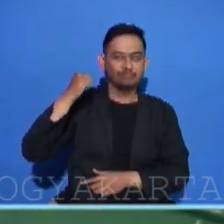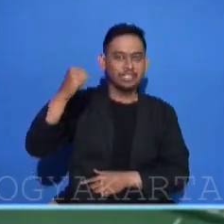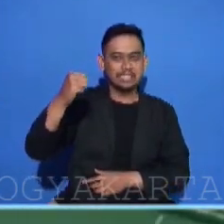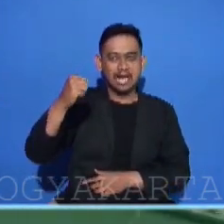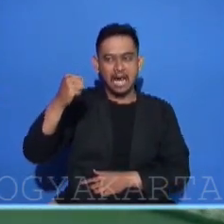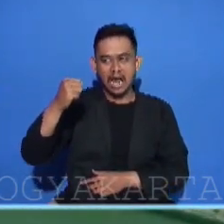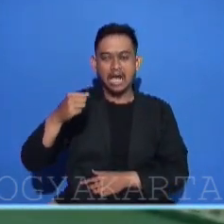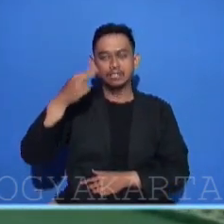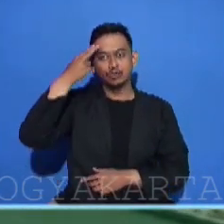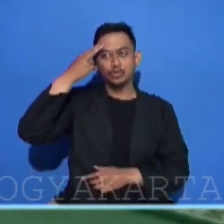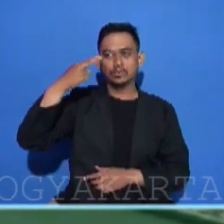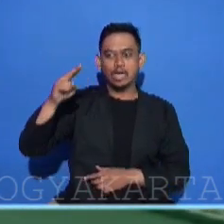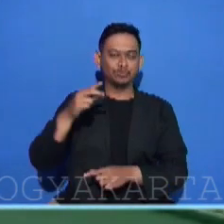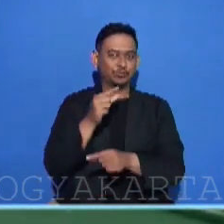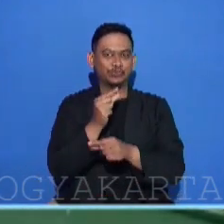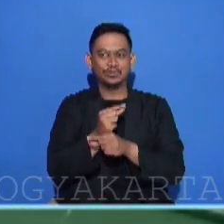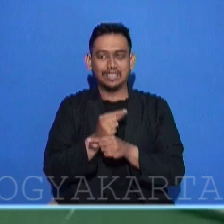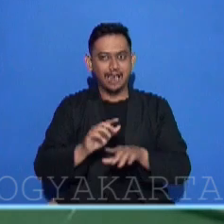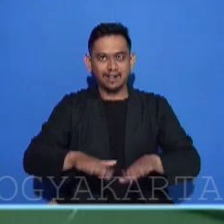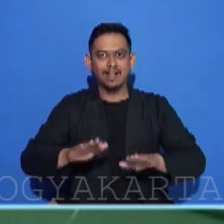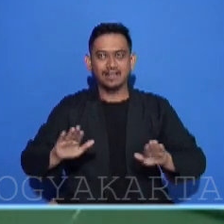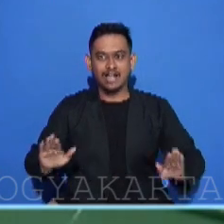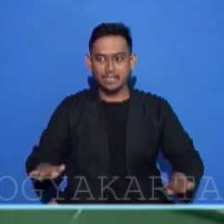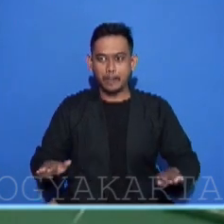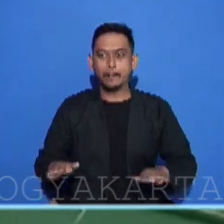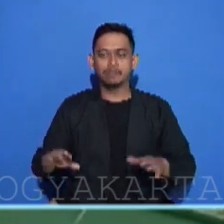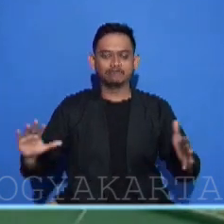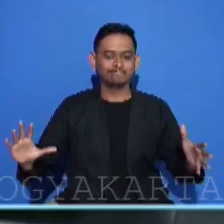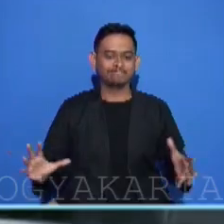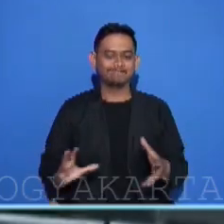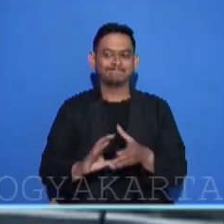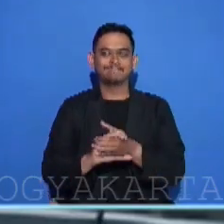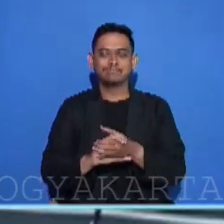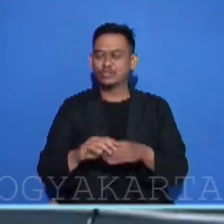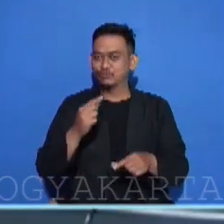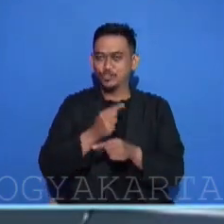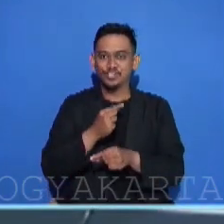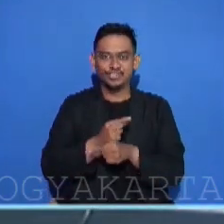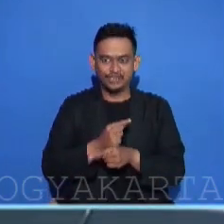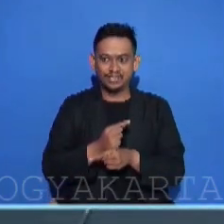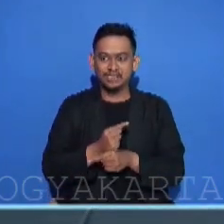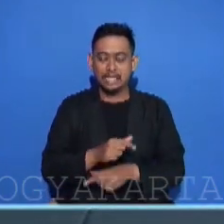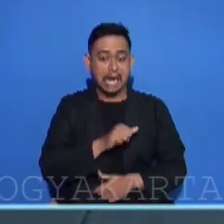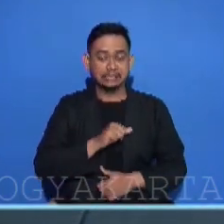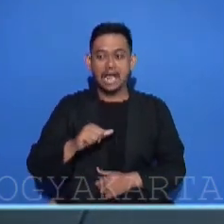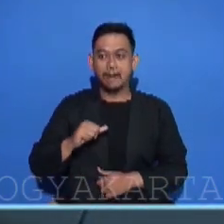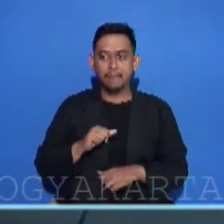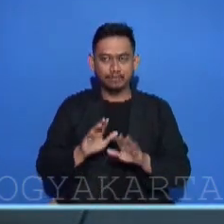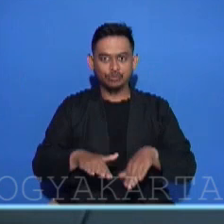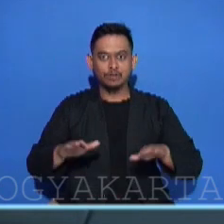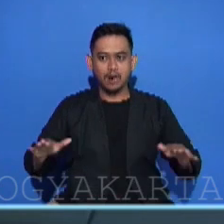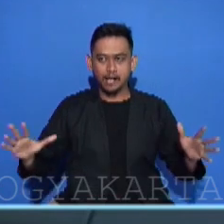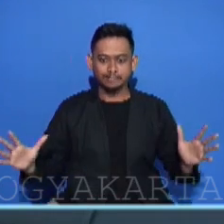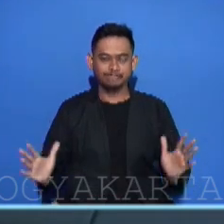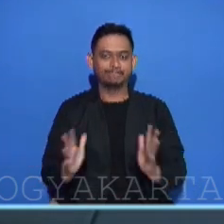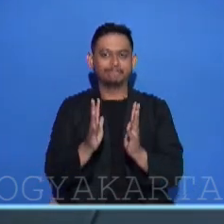pelajar dan guru sehingga memperkuat silaturahmi siswa dan guru agama masing-masing sekolah itu